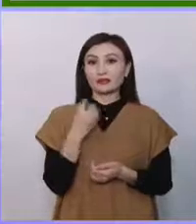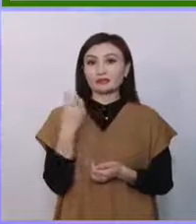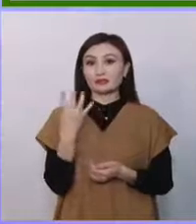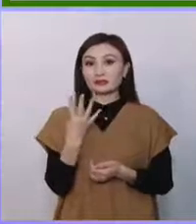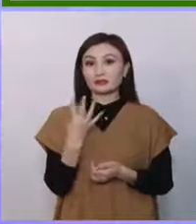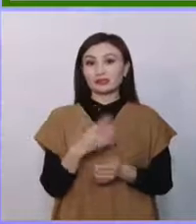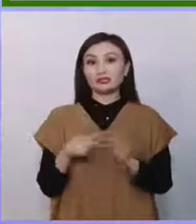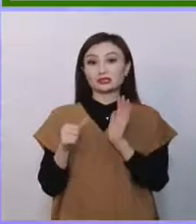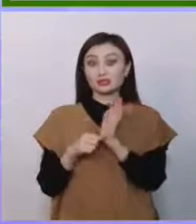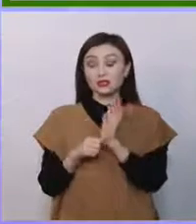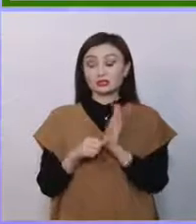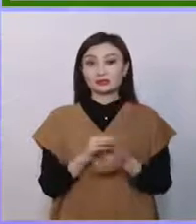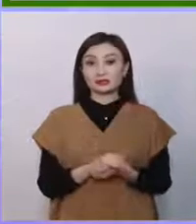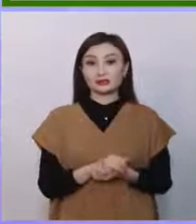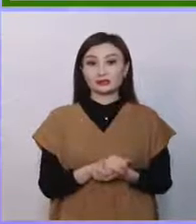246